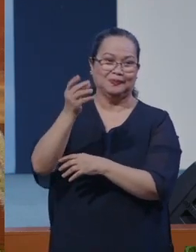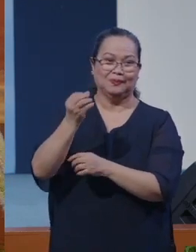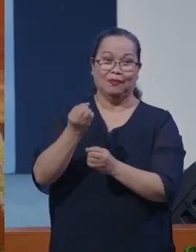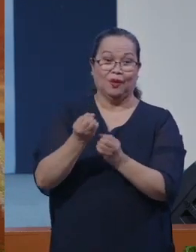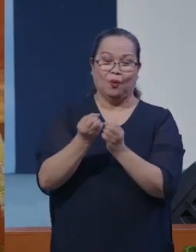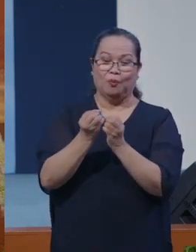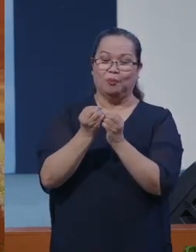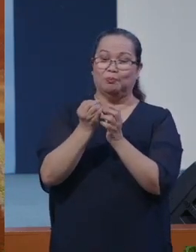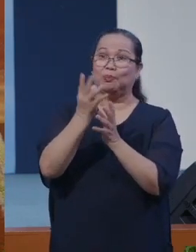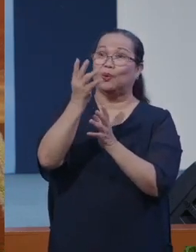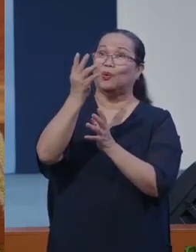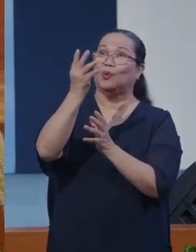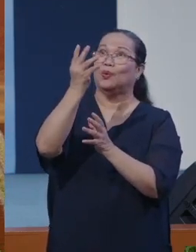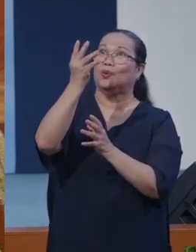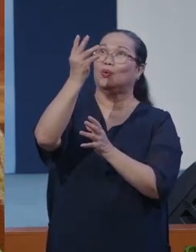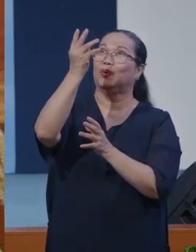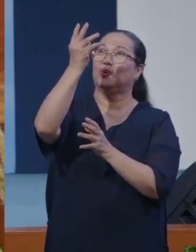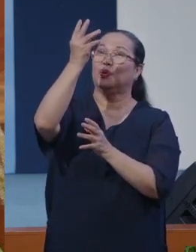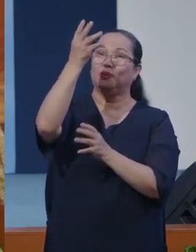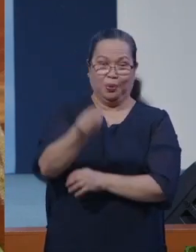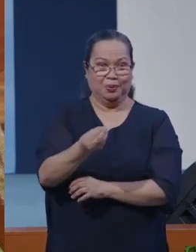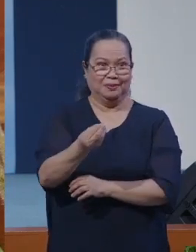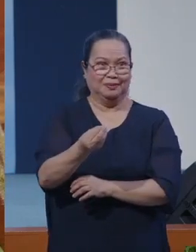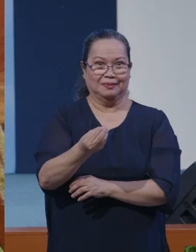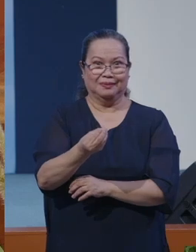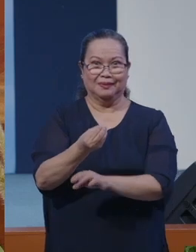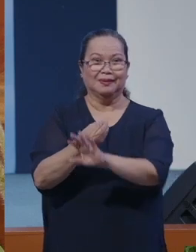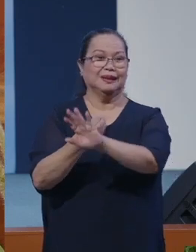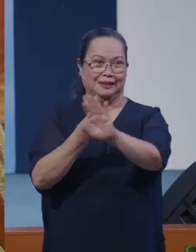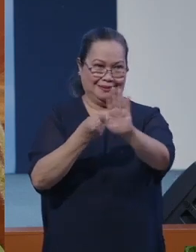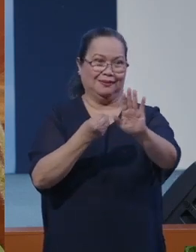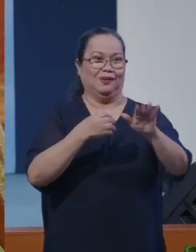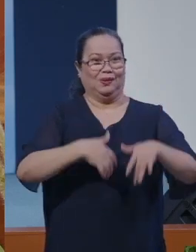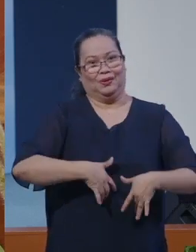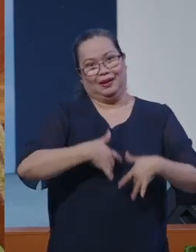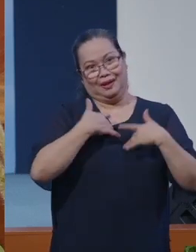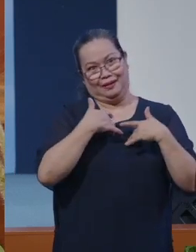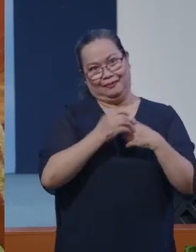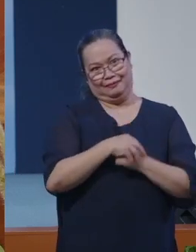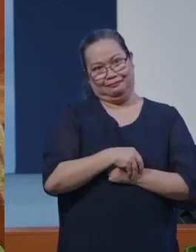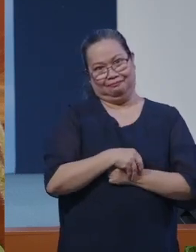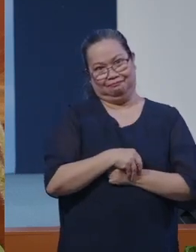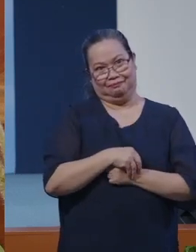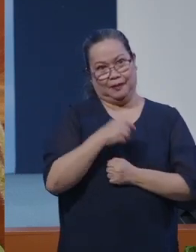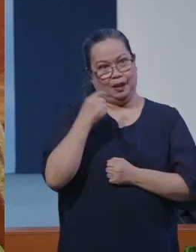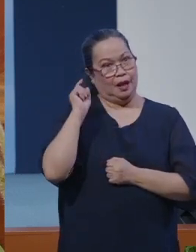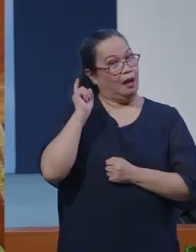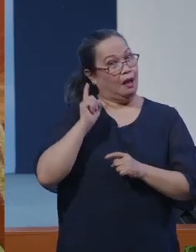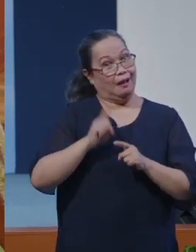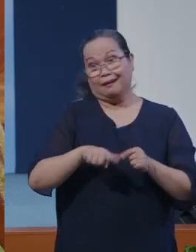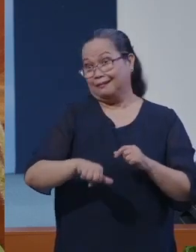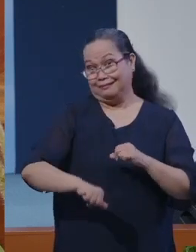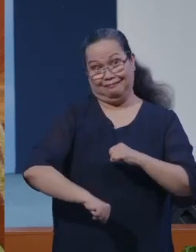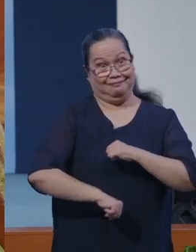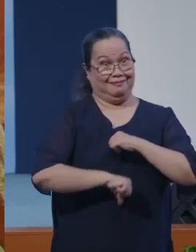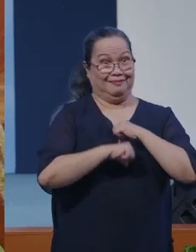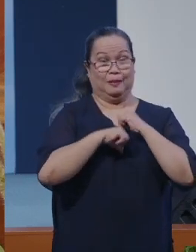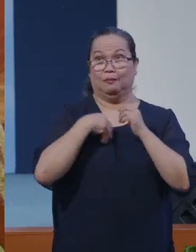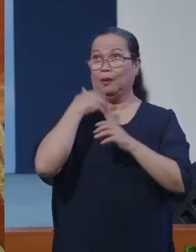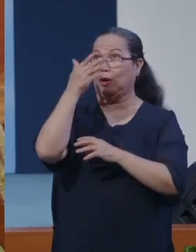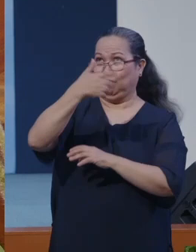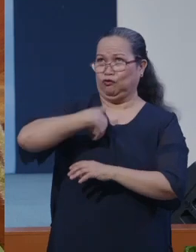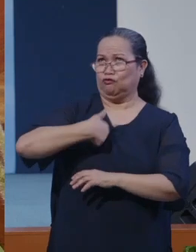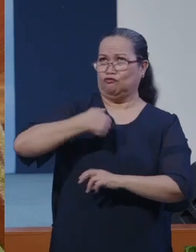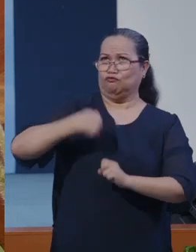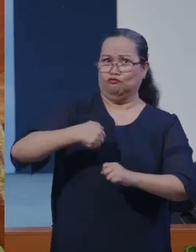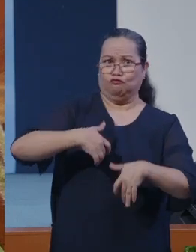little time and then vanishes." Wala kang pinangahawakan sa iyong kinabukasan. Ang ating kinabukasan